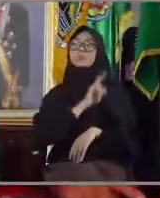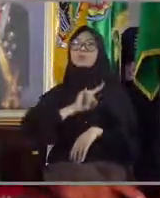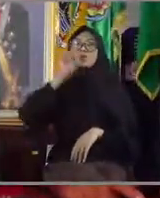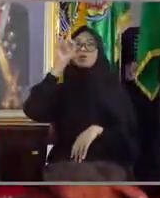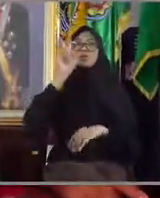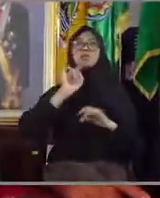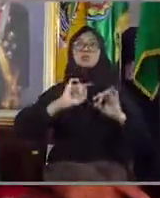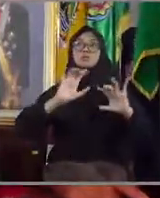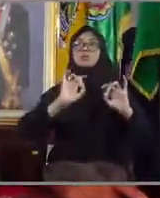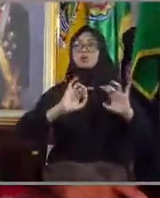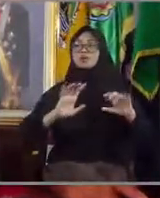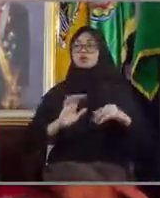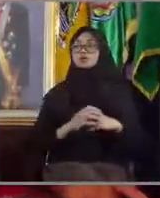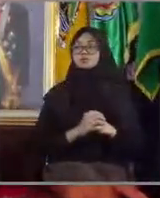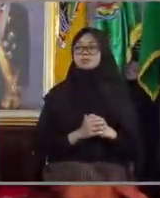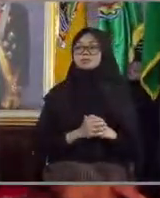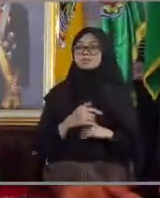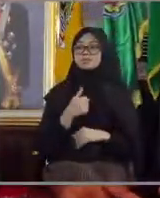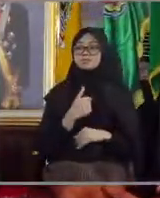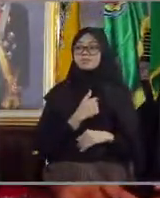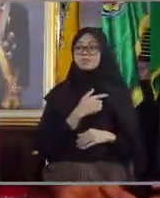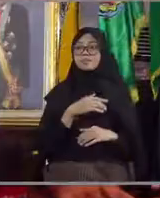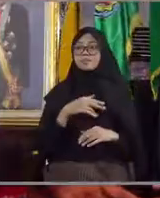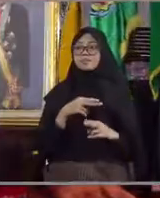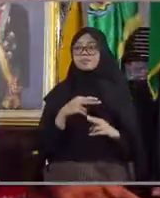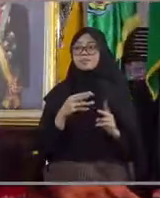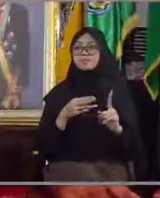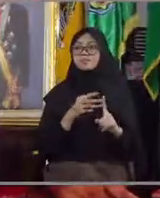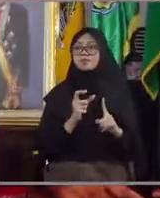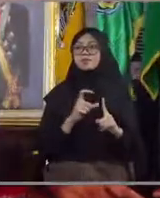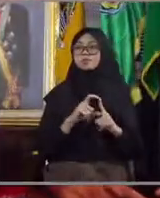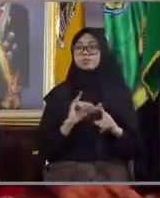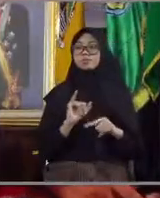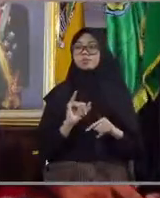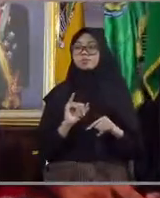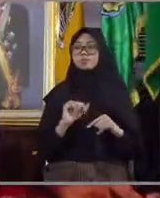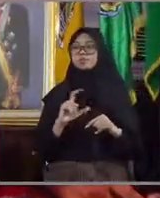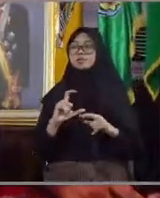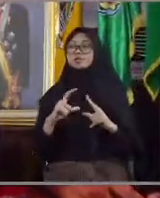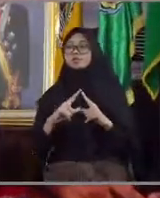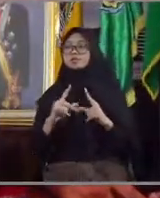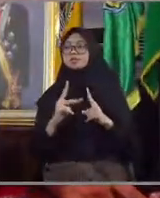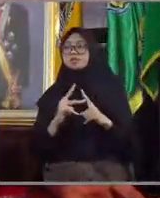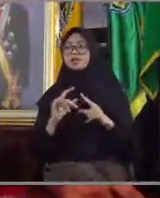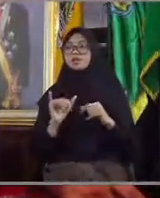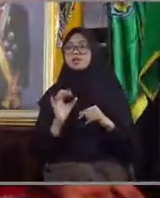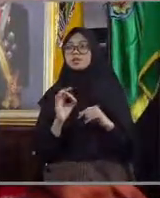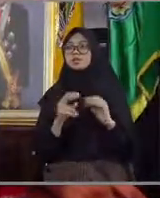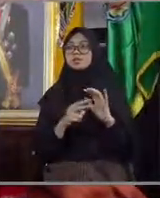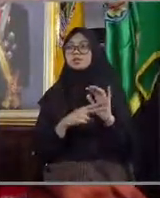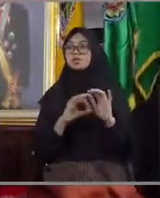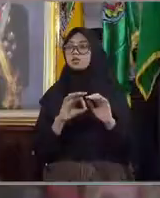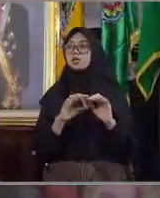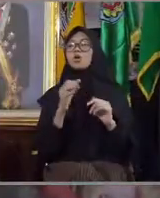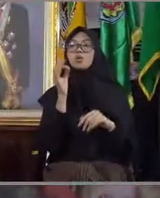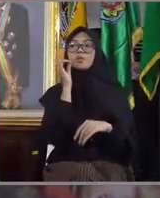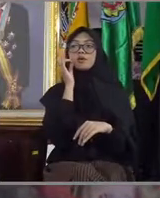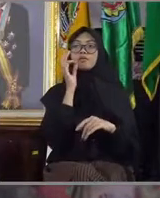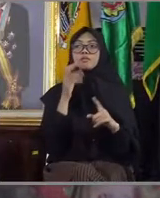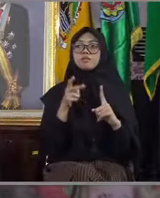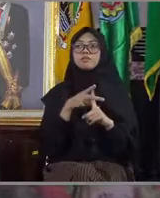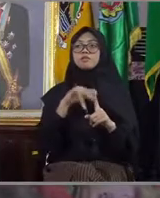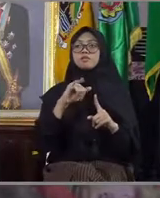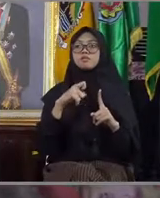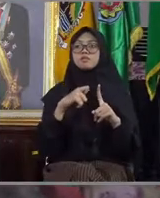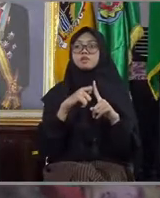wabarakatuh. Salam. Saya Fikri Cahyo Wicaksono dari Forum Anak Kabupaten Semarang. Fikri. Iya